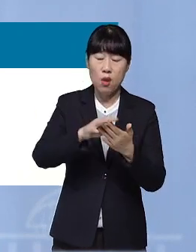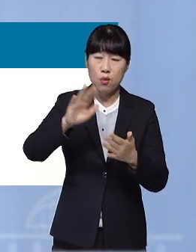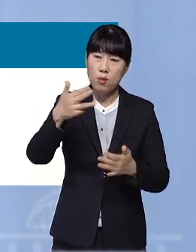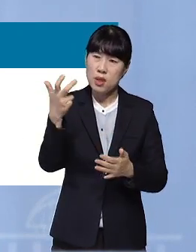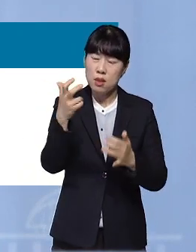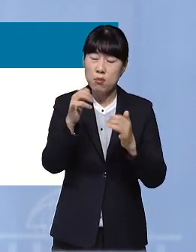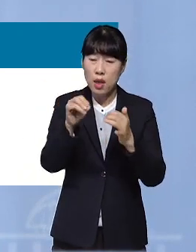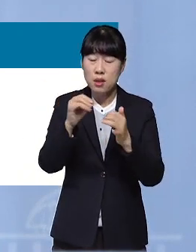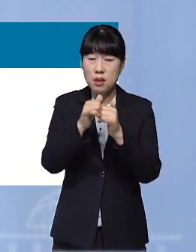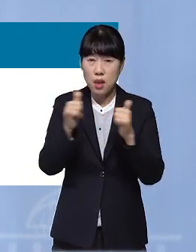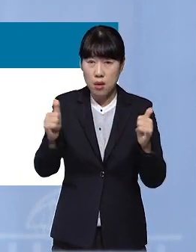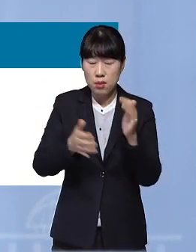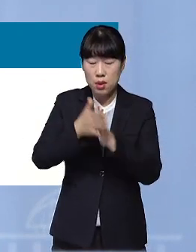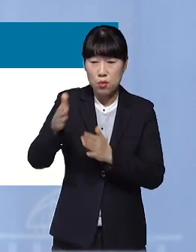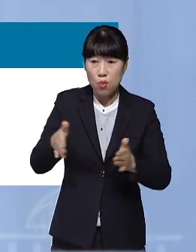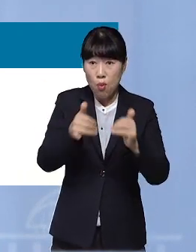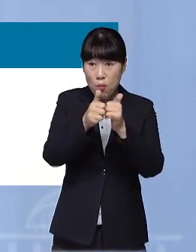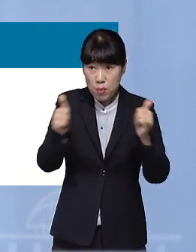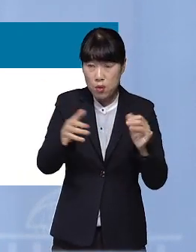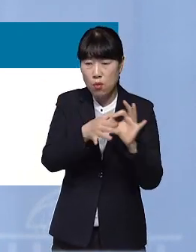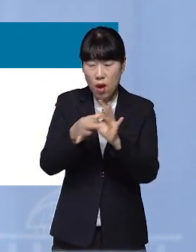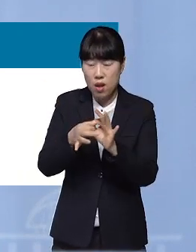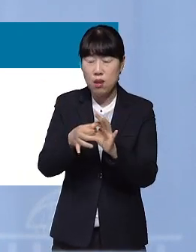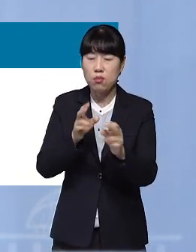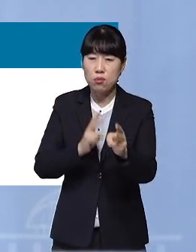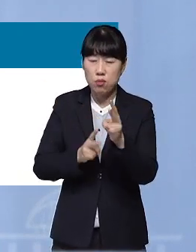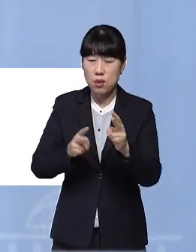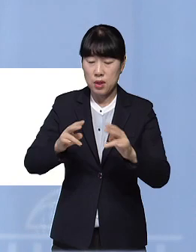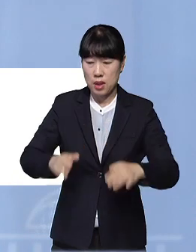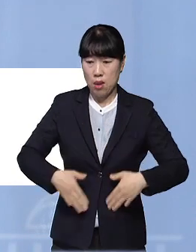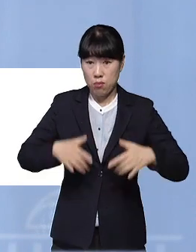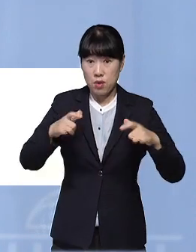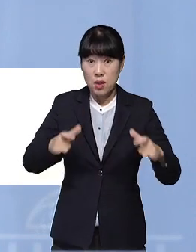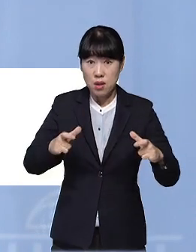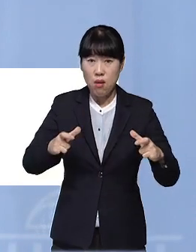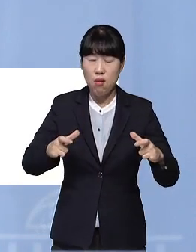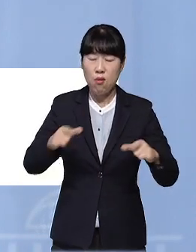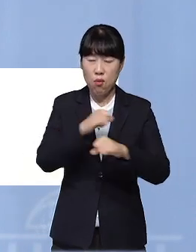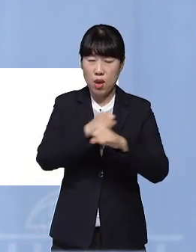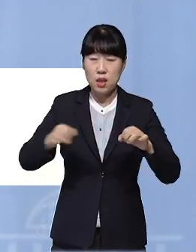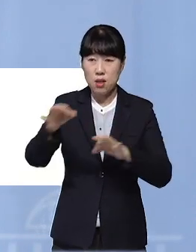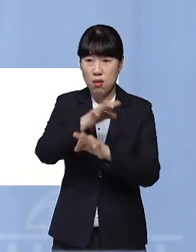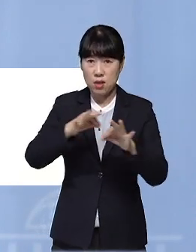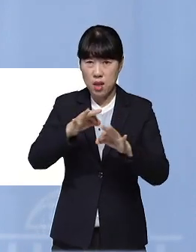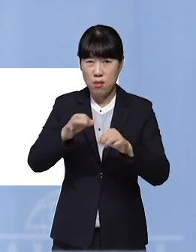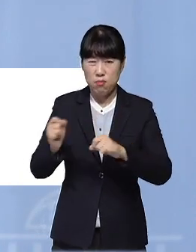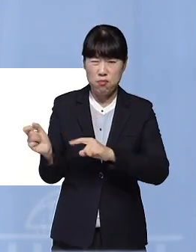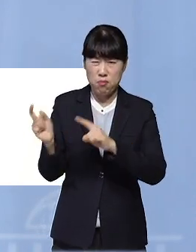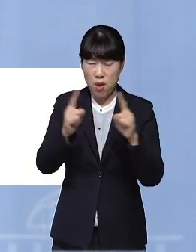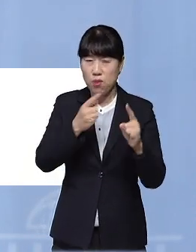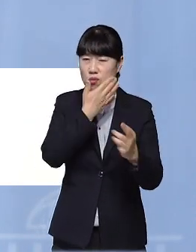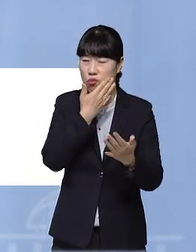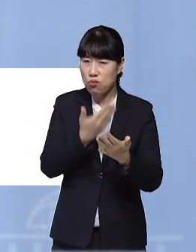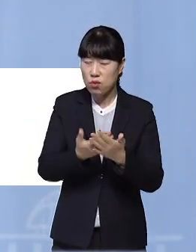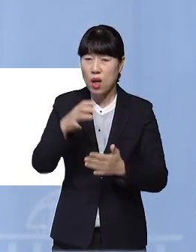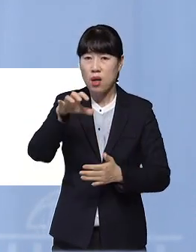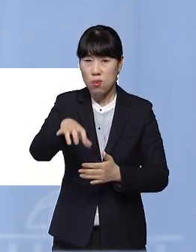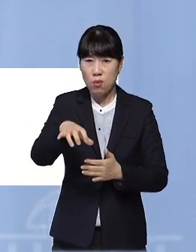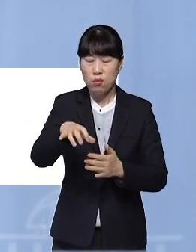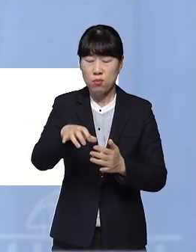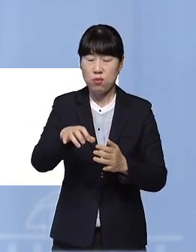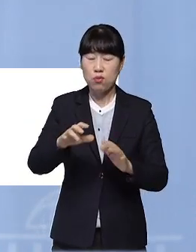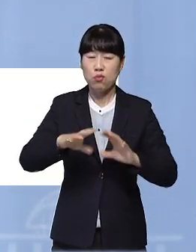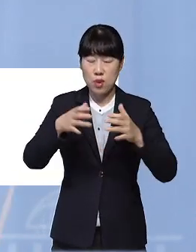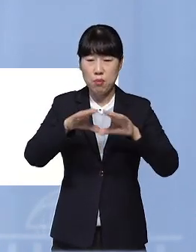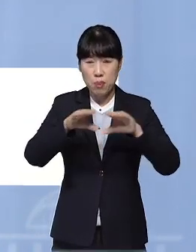시도민이 직간접적으로 영향권에 포함되는 남부지역 광역경제권의 동맥이 될 중요한